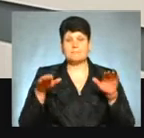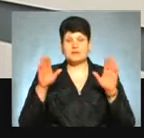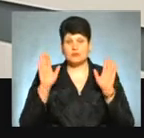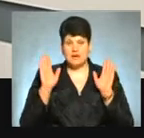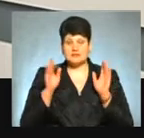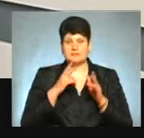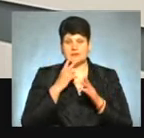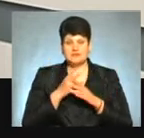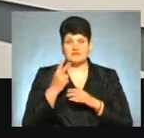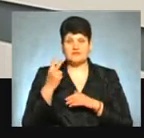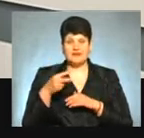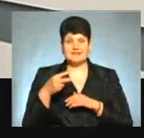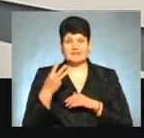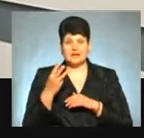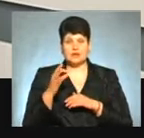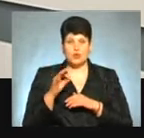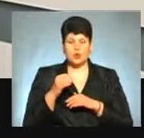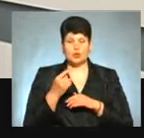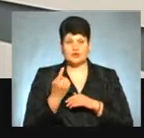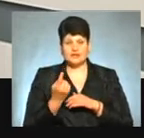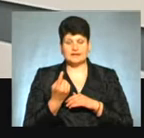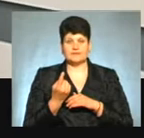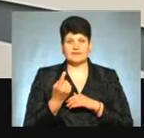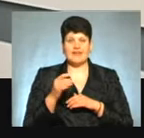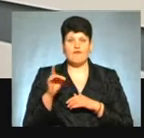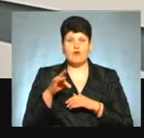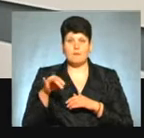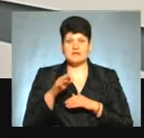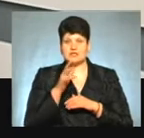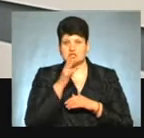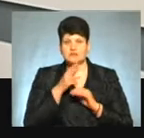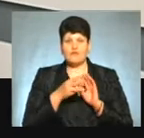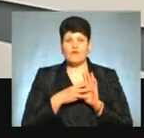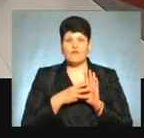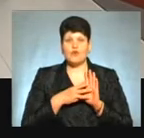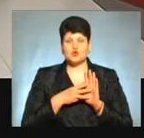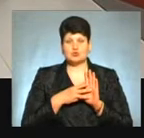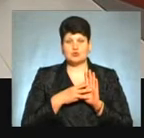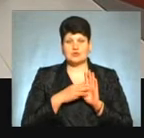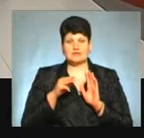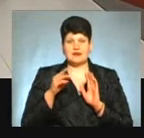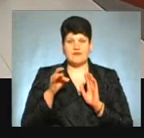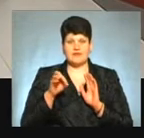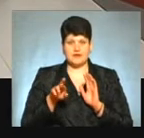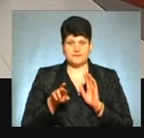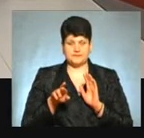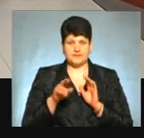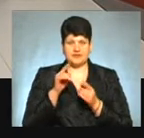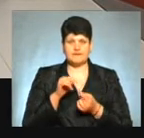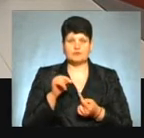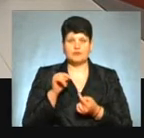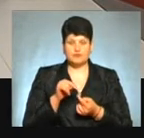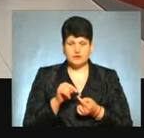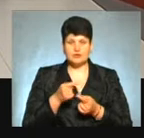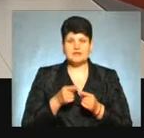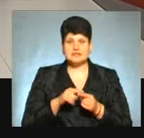в 23.01 за середньоєвропейським часом 8 травня. Відповідно, раз